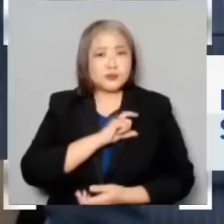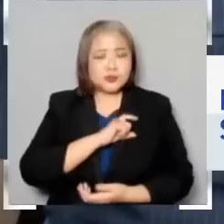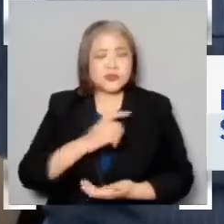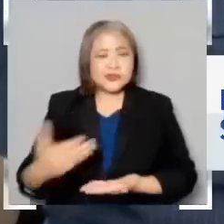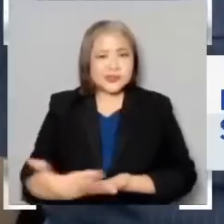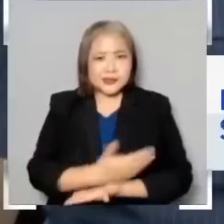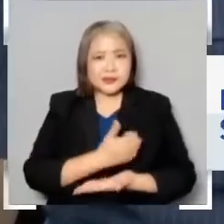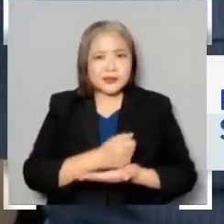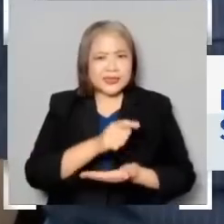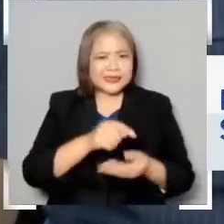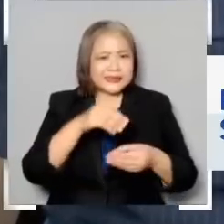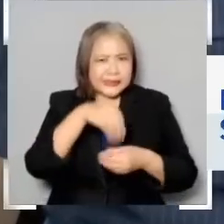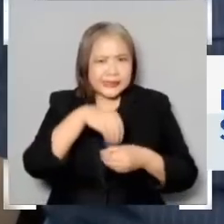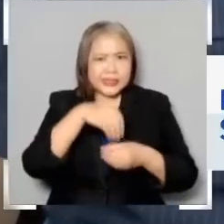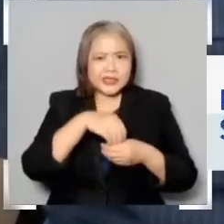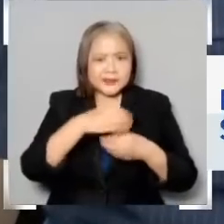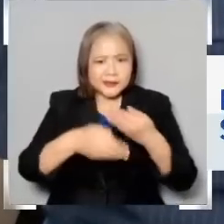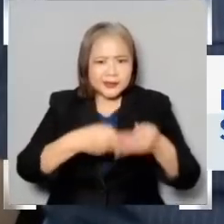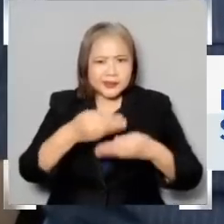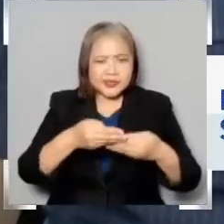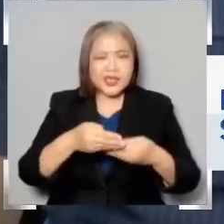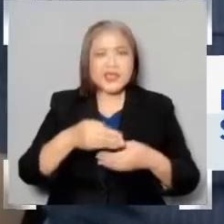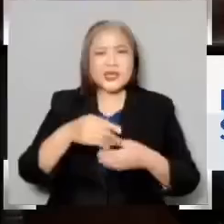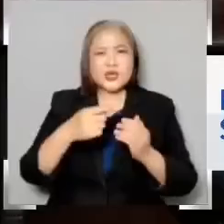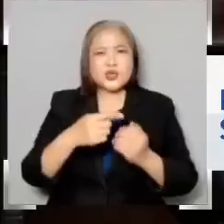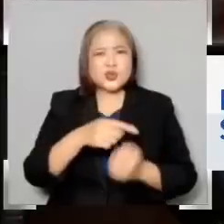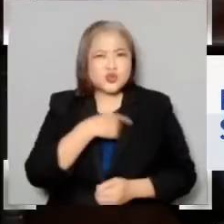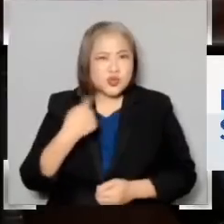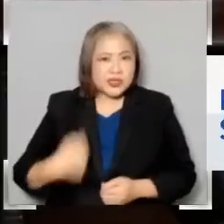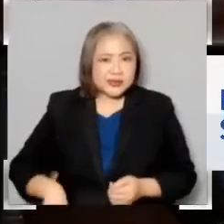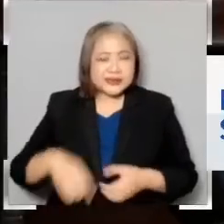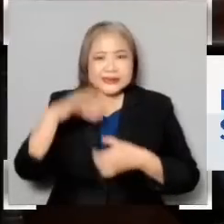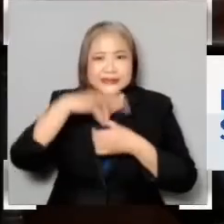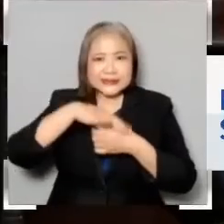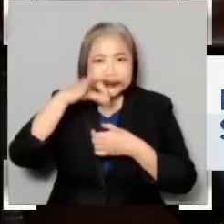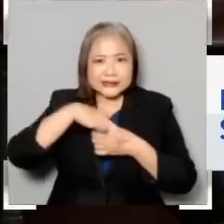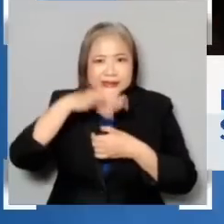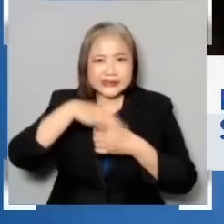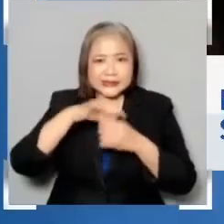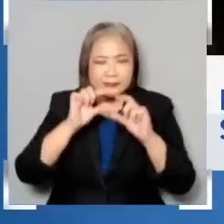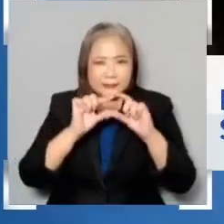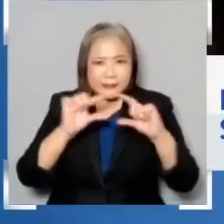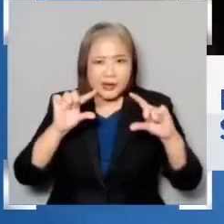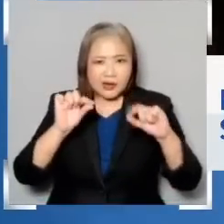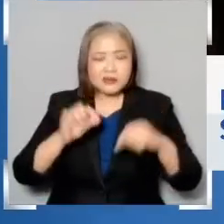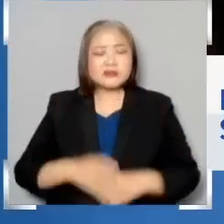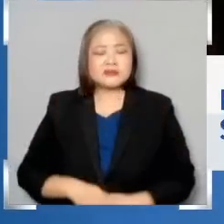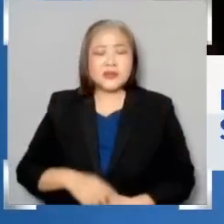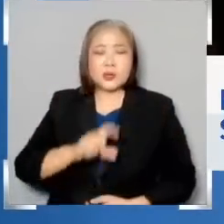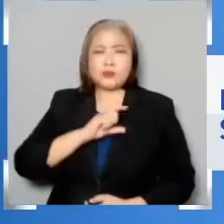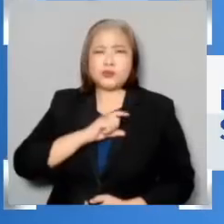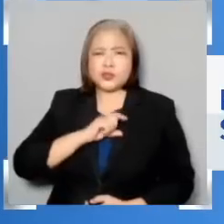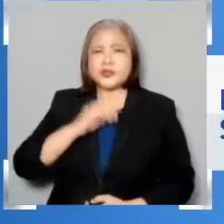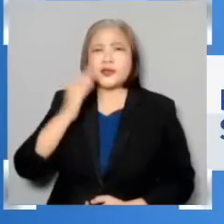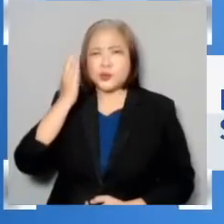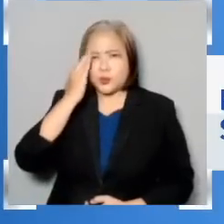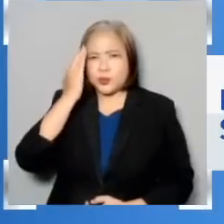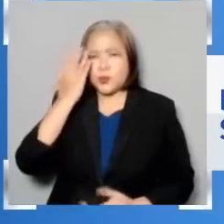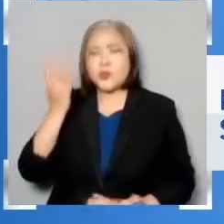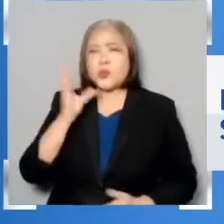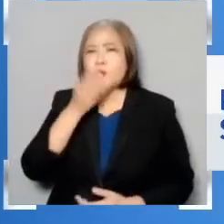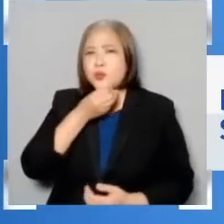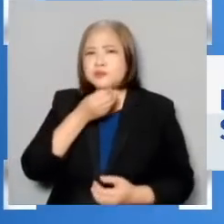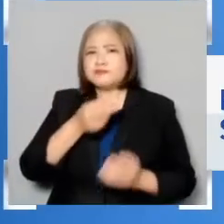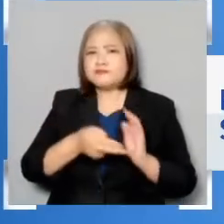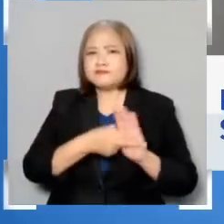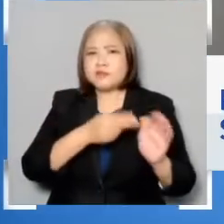sa mga Chinese character na teabags. May impormasyon na ang pulisya kung kanino posibleng nakapangalan ang sasakyan. Doon